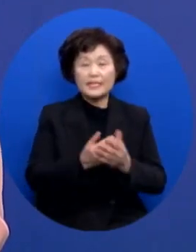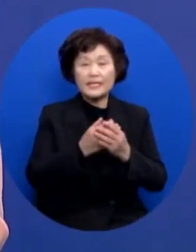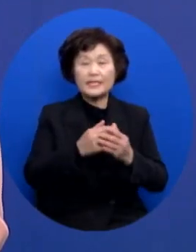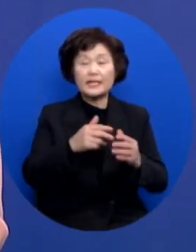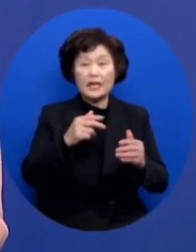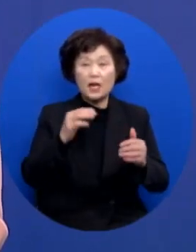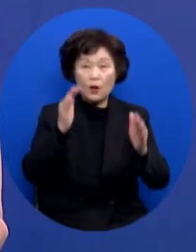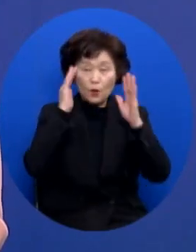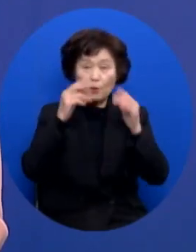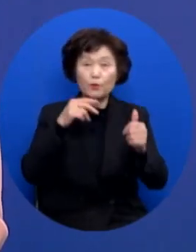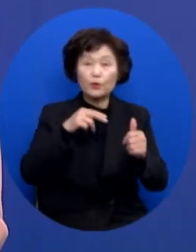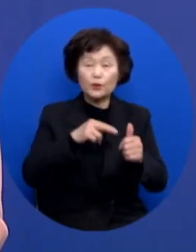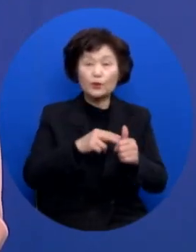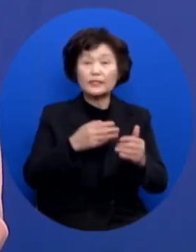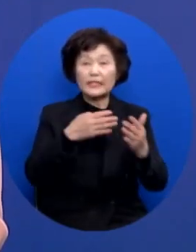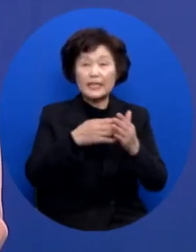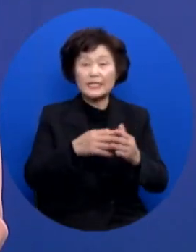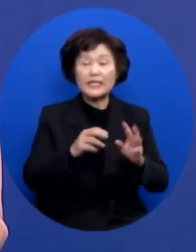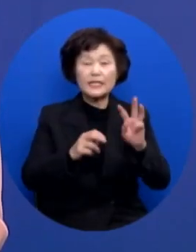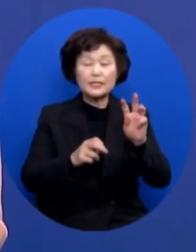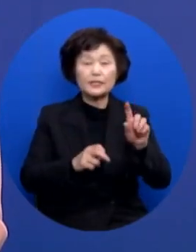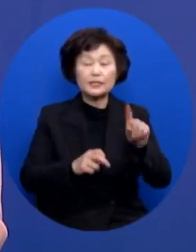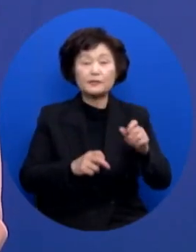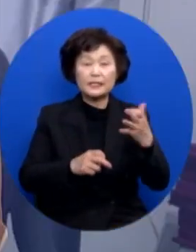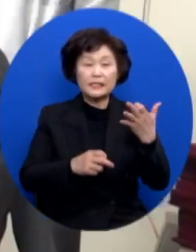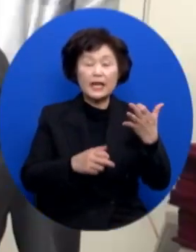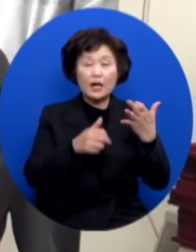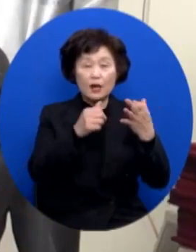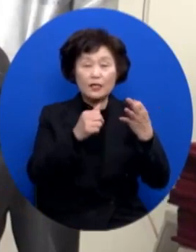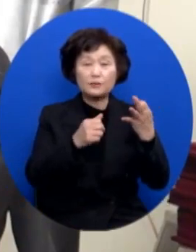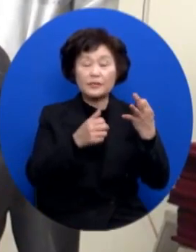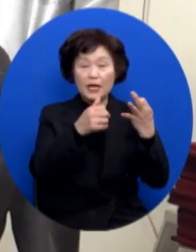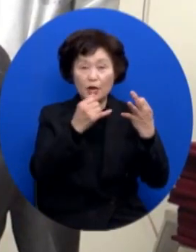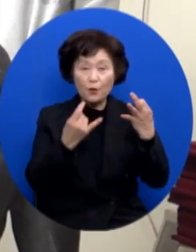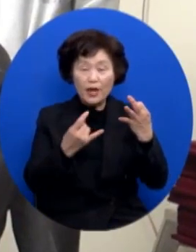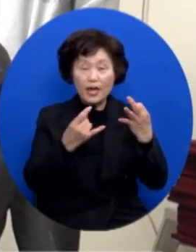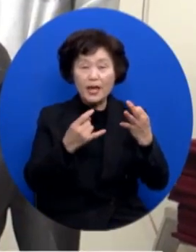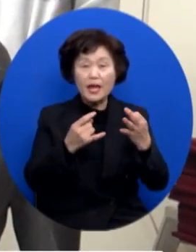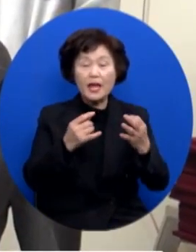지능장학재단이 제14회 장학금 전달식을 진행했습니다.